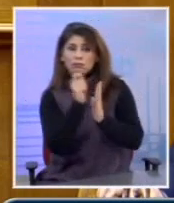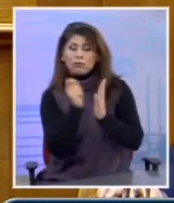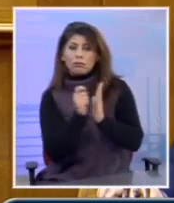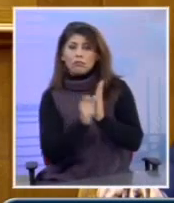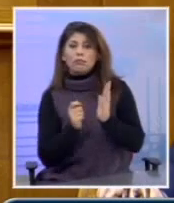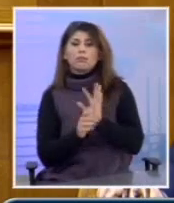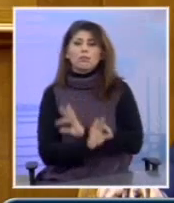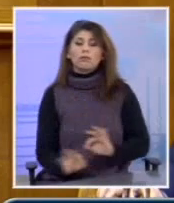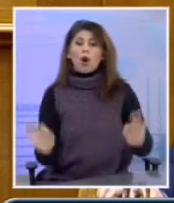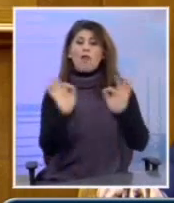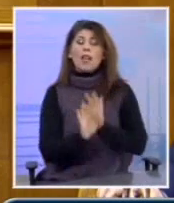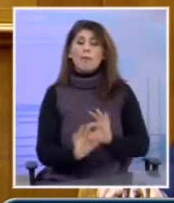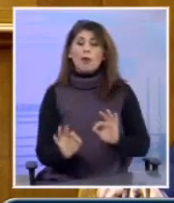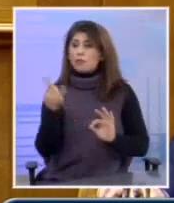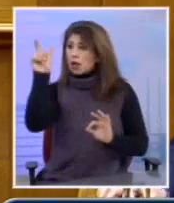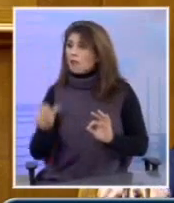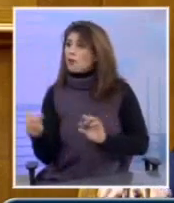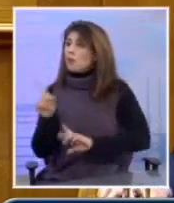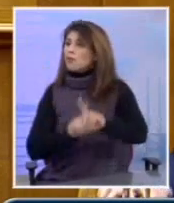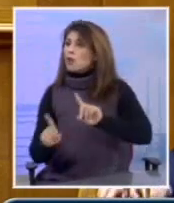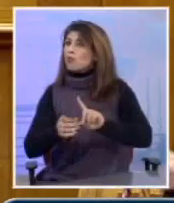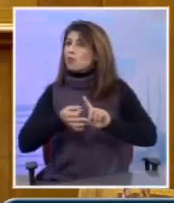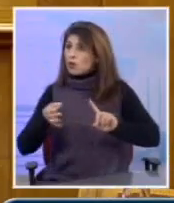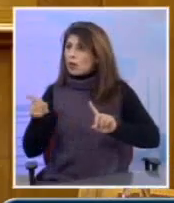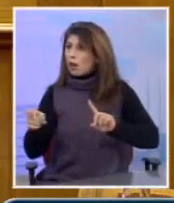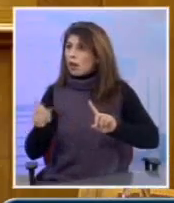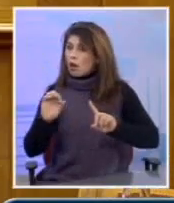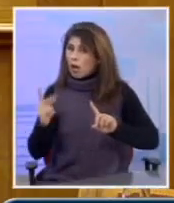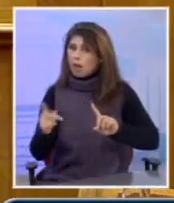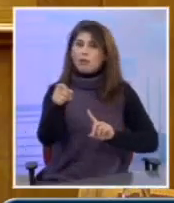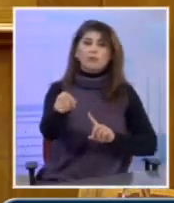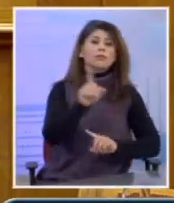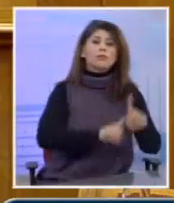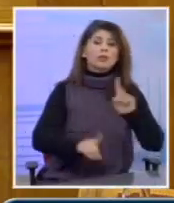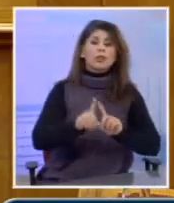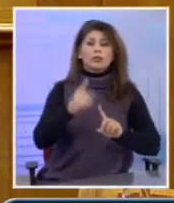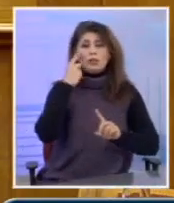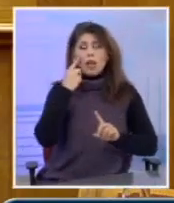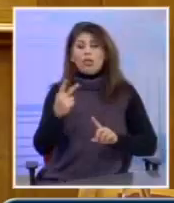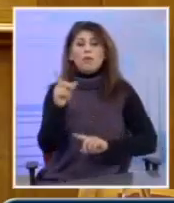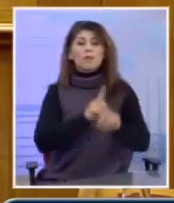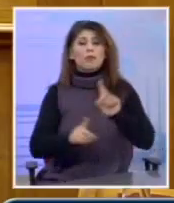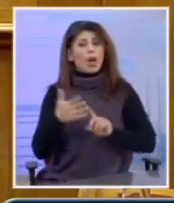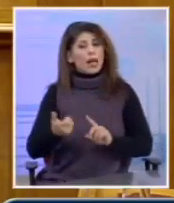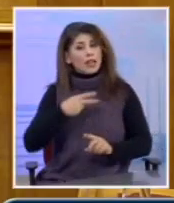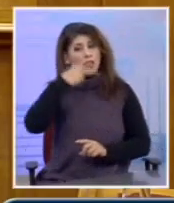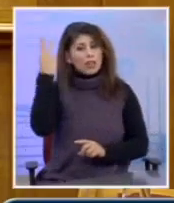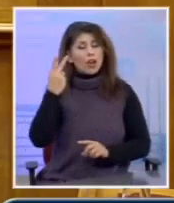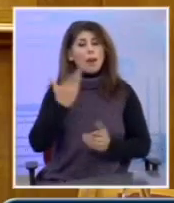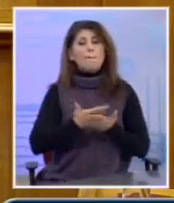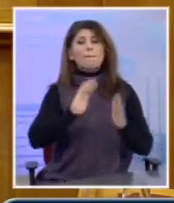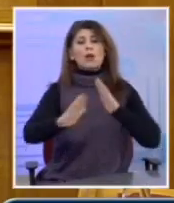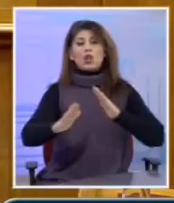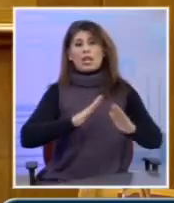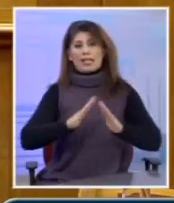διαδικασία ταυτοποίησης τους για να δούμε πόσοι από αυτούς έχουν το δικαίωμα να ζητήσουν άσυλο, πόσοι από